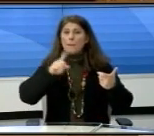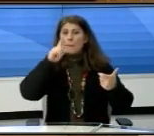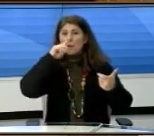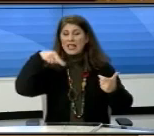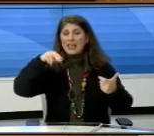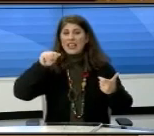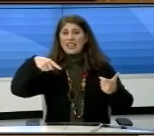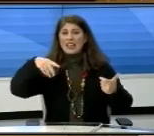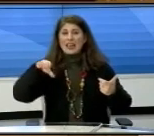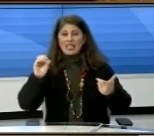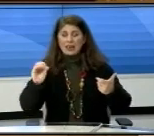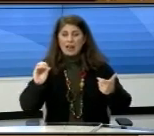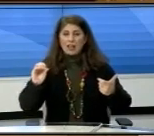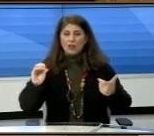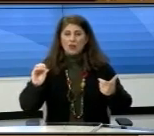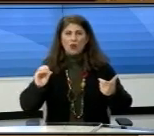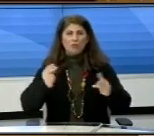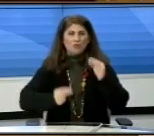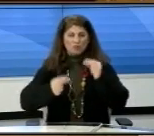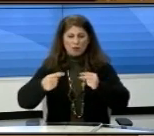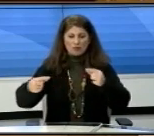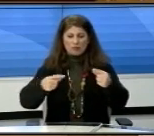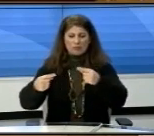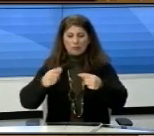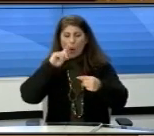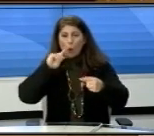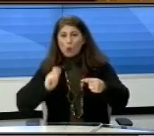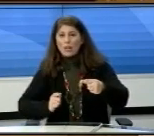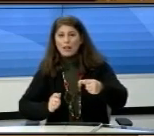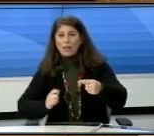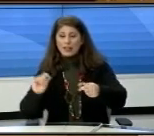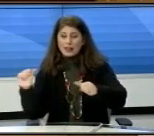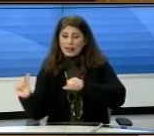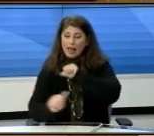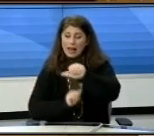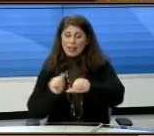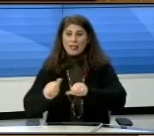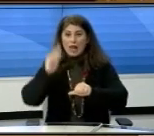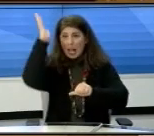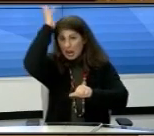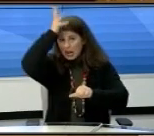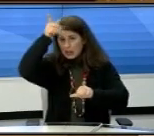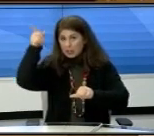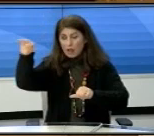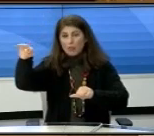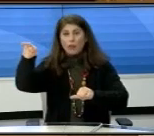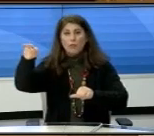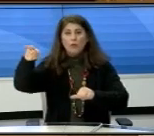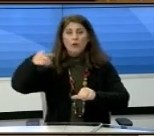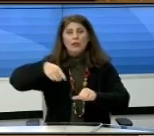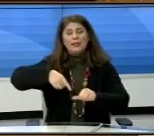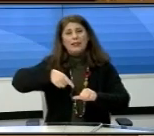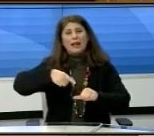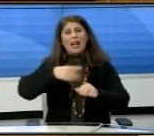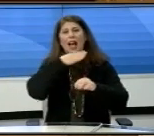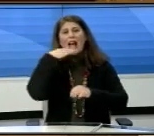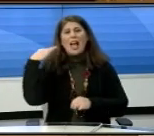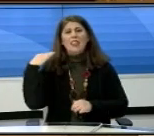κλιμάκωσης των εντάσεων στην Ουκρανία και τη μετατροπή της Σούδας και της Αλεξανδρούπολης σε ορμητήρια του Αμερικανικού